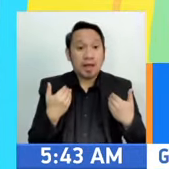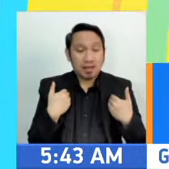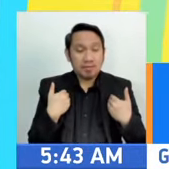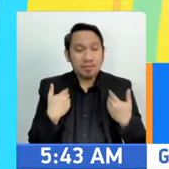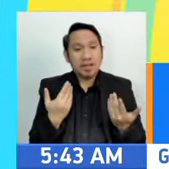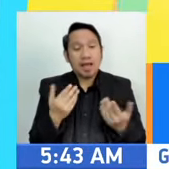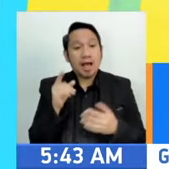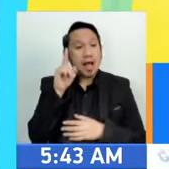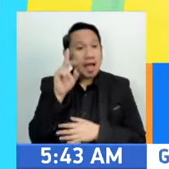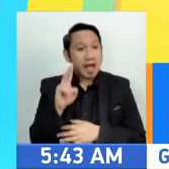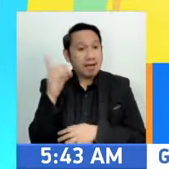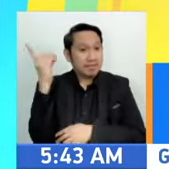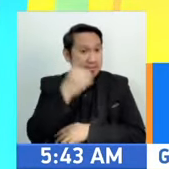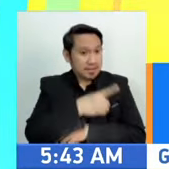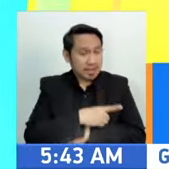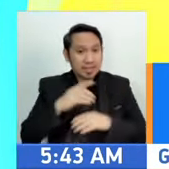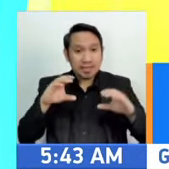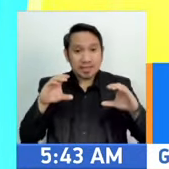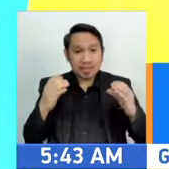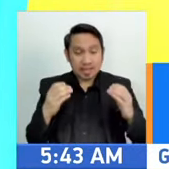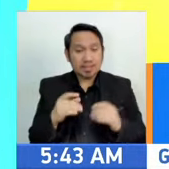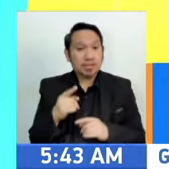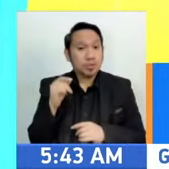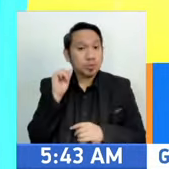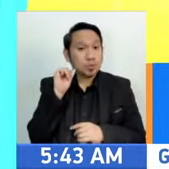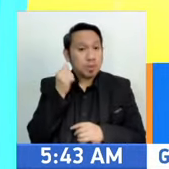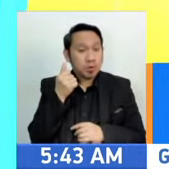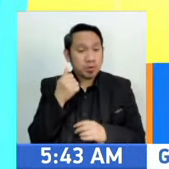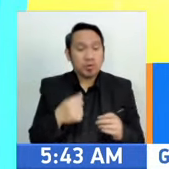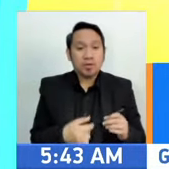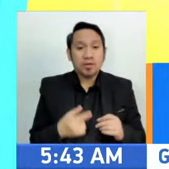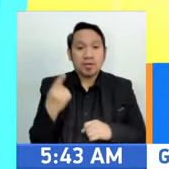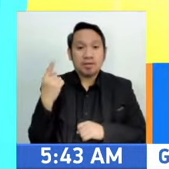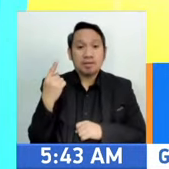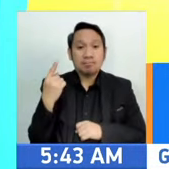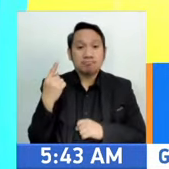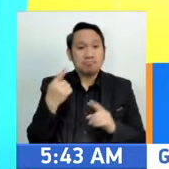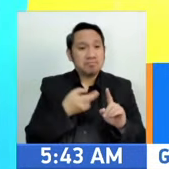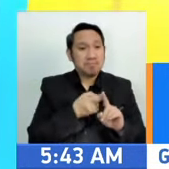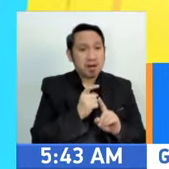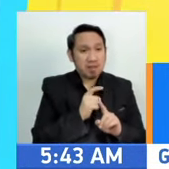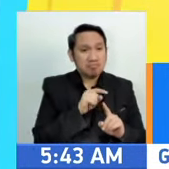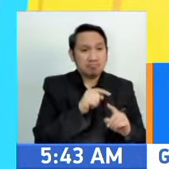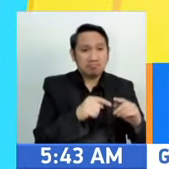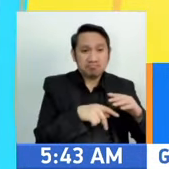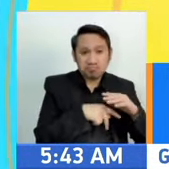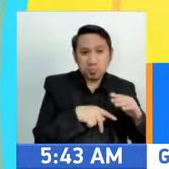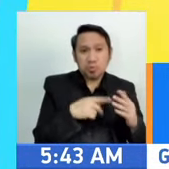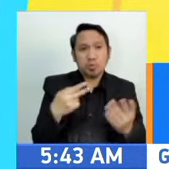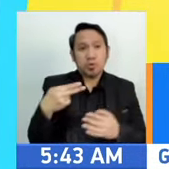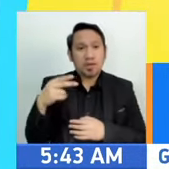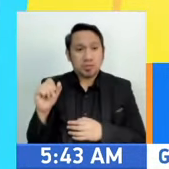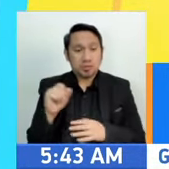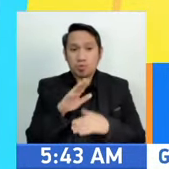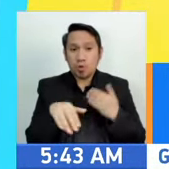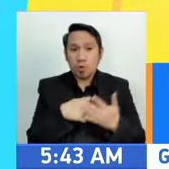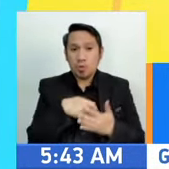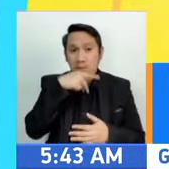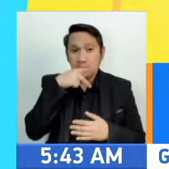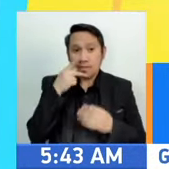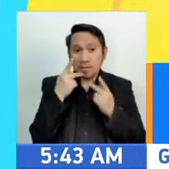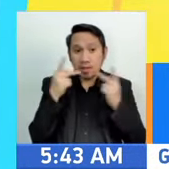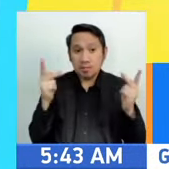San Antonio, Zambales hanggang bukas, mula yan daycare hanggang high school sa lahat ng public at private schools doon. Dito sa Metro